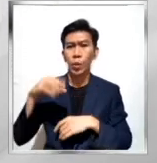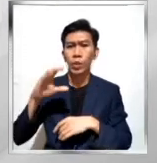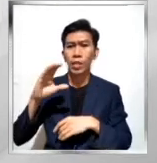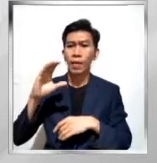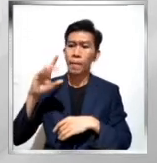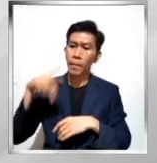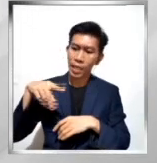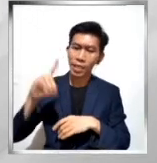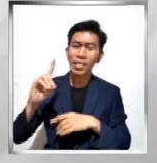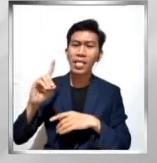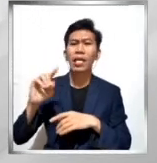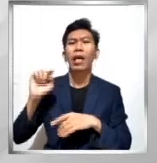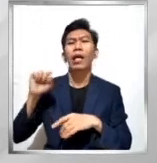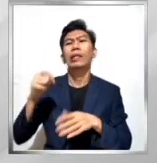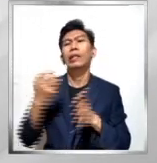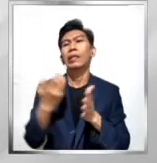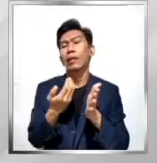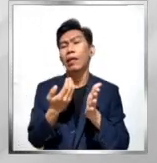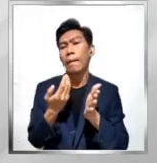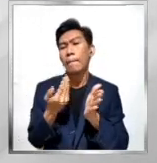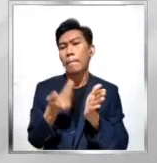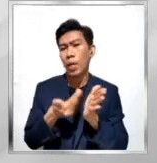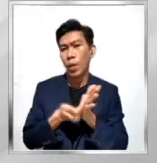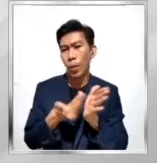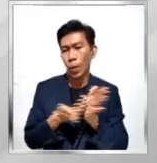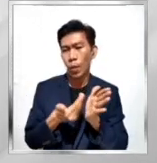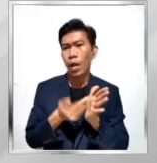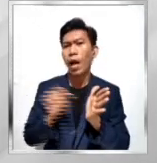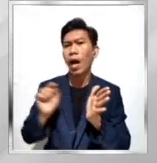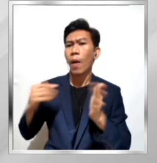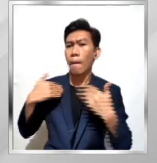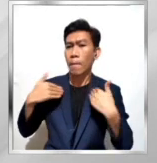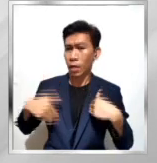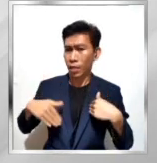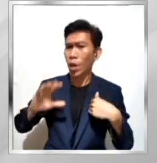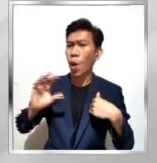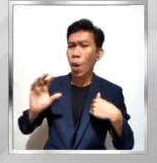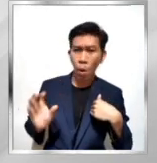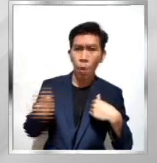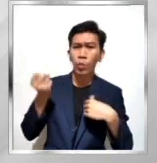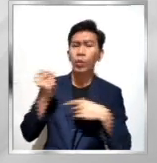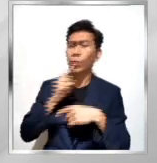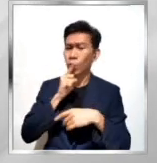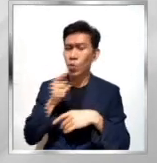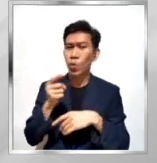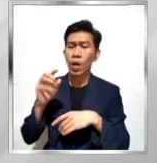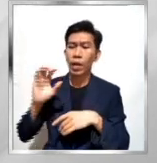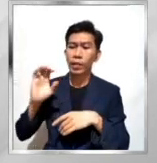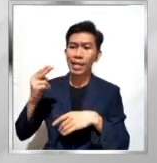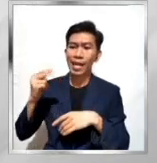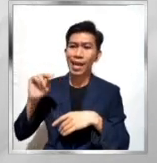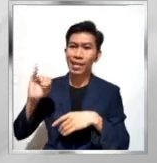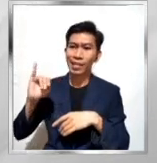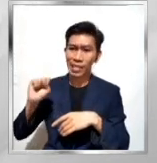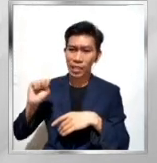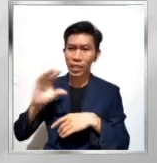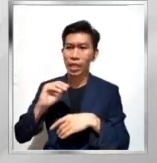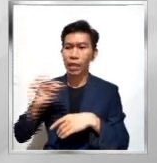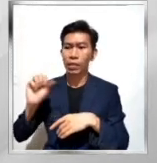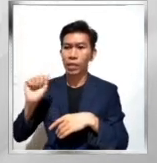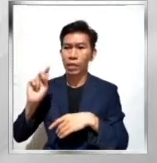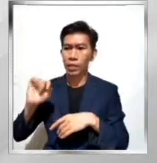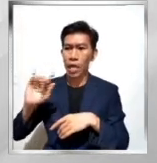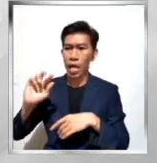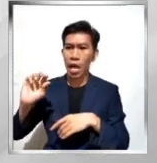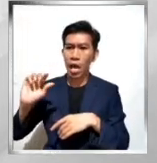proof na talagang si Echanis at Manuel Santiago ay isa po. Inihikayat po namin ang mga kamag-anak o pamilya